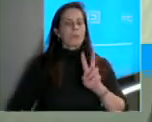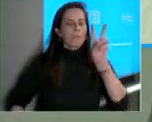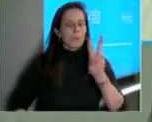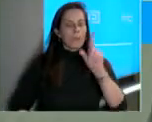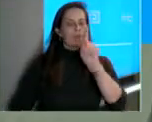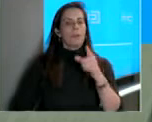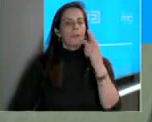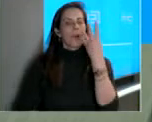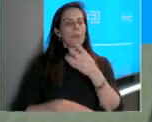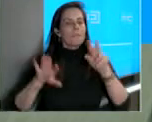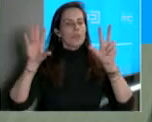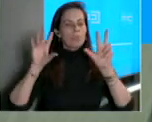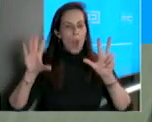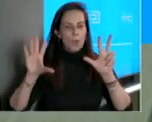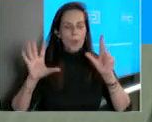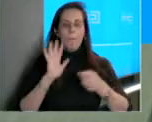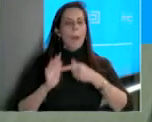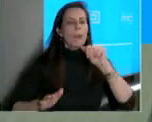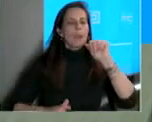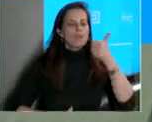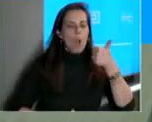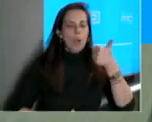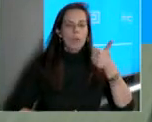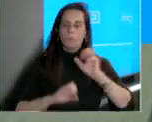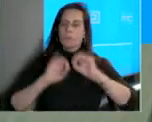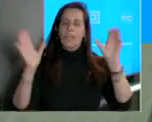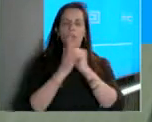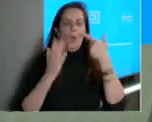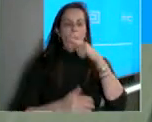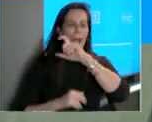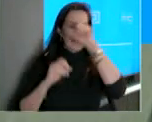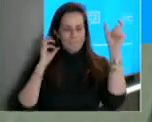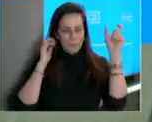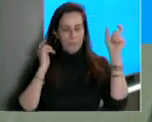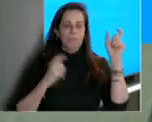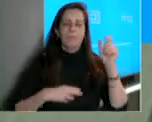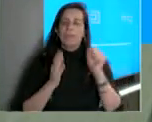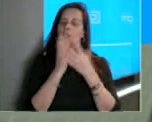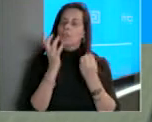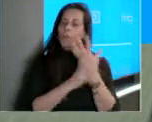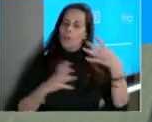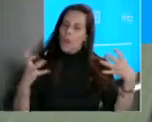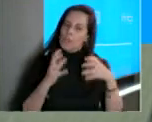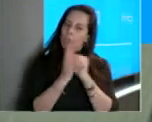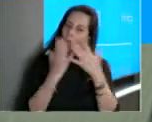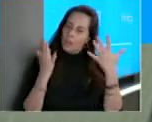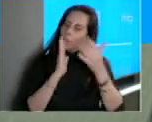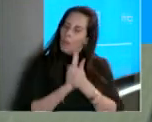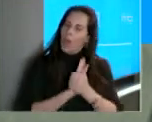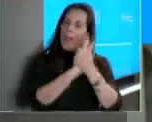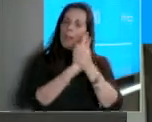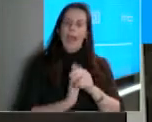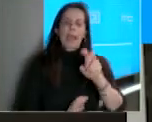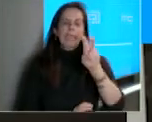ב-15 בפברואר 1948, בפעם הראשונה יוצא לאור העיתון מעריב. עיתון שנוסד על ידי קבוצת עיתונאים בהובלת